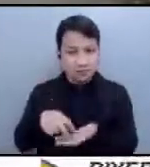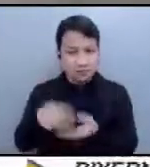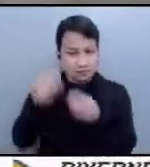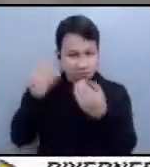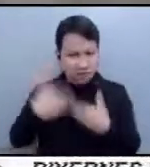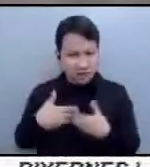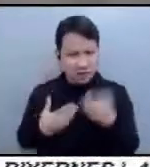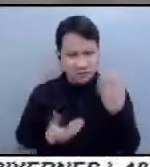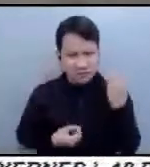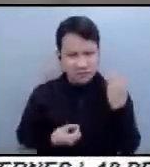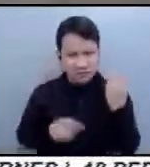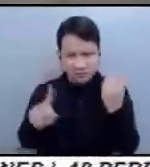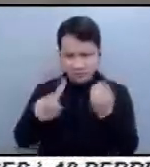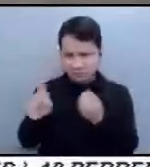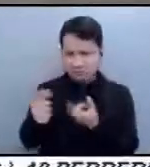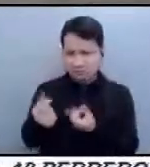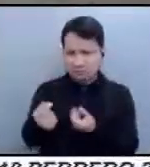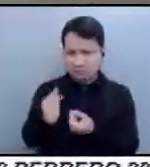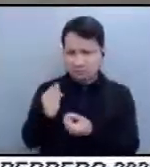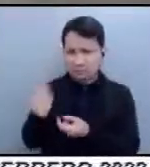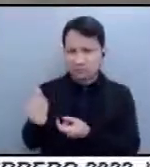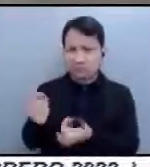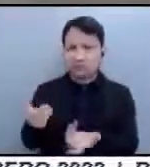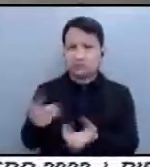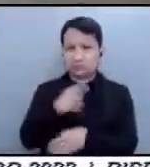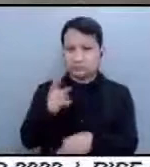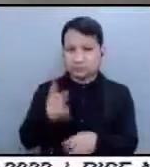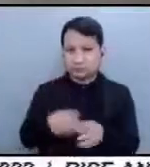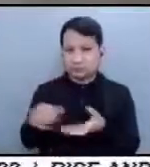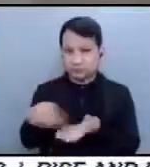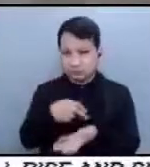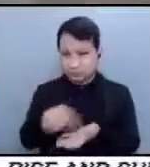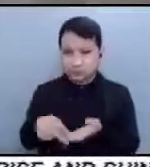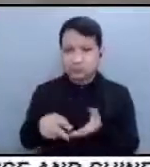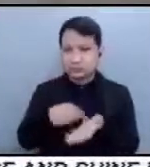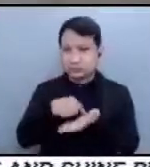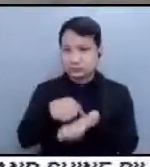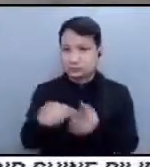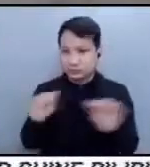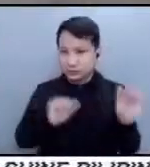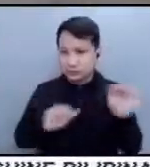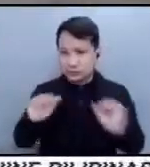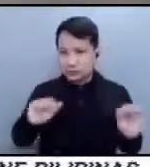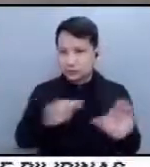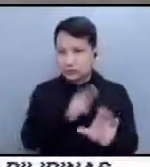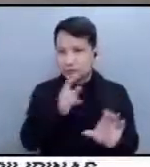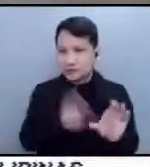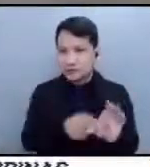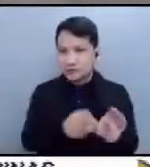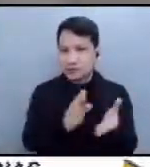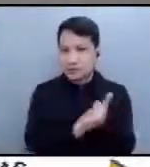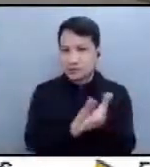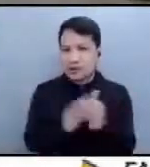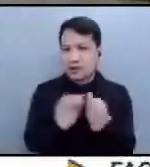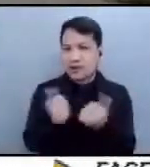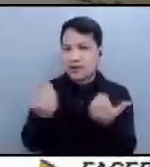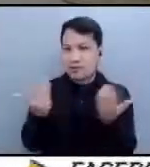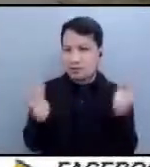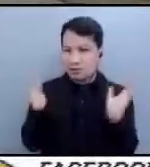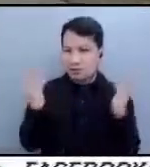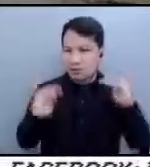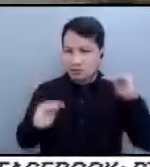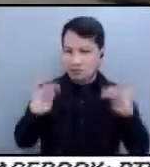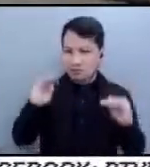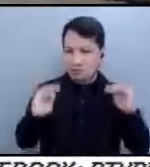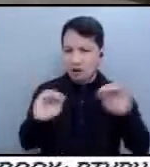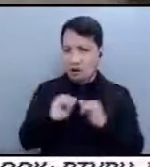ano pa ang ginagawa nyo aside from acting and modeling. Siyempre, pumapasok din kayo sa eskwelahan. So, sa ating mga